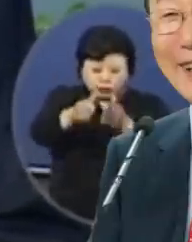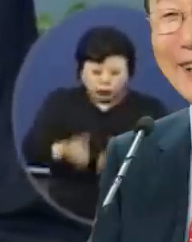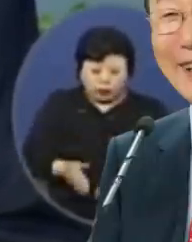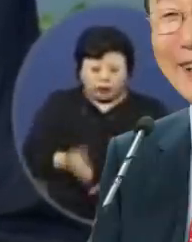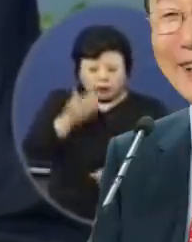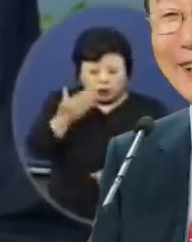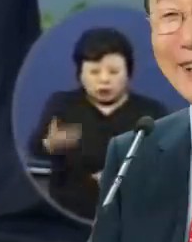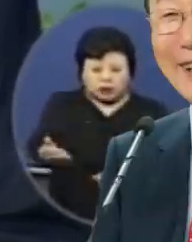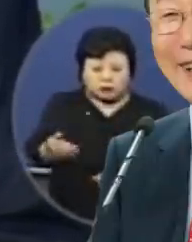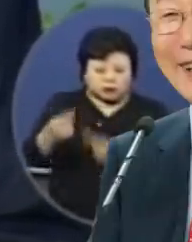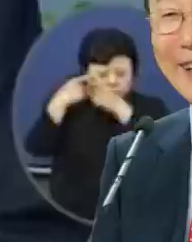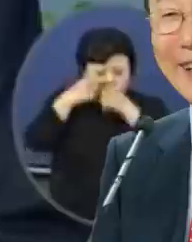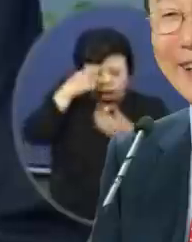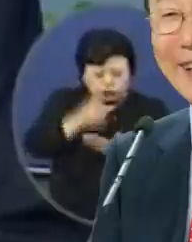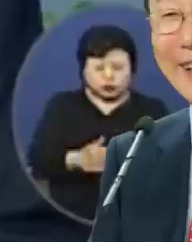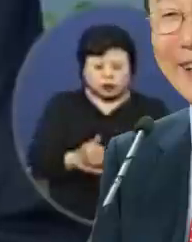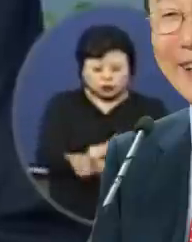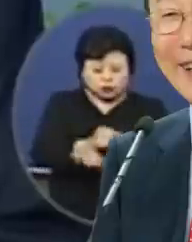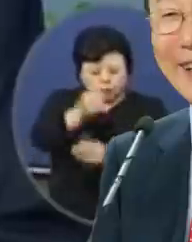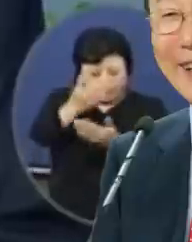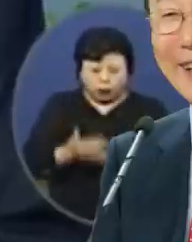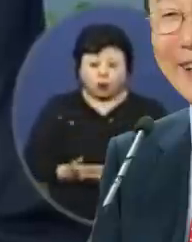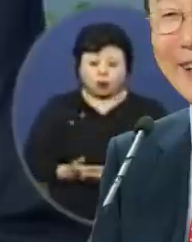여러분이 허물과 죄가 용서받고